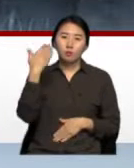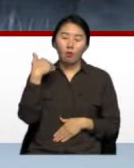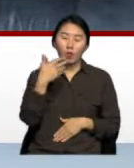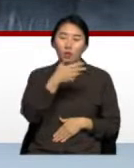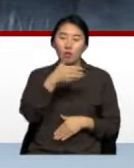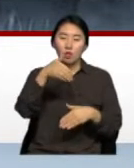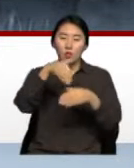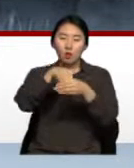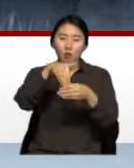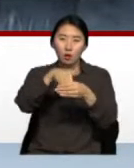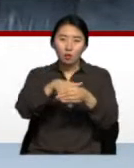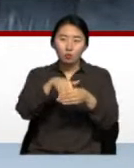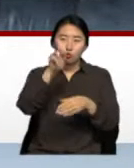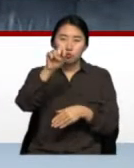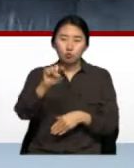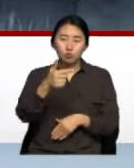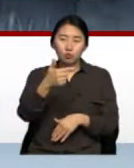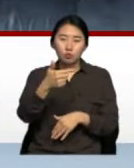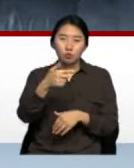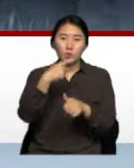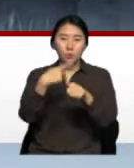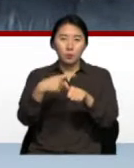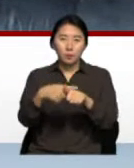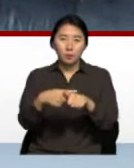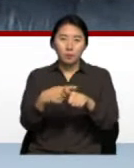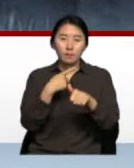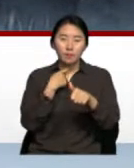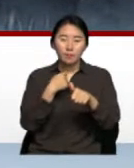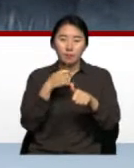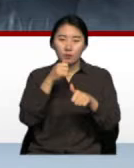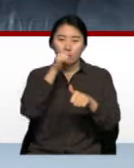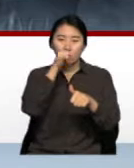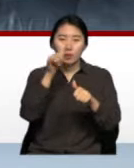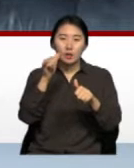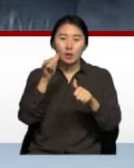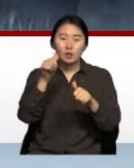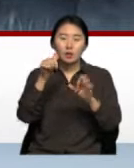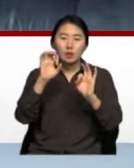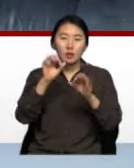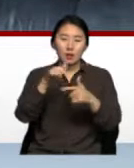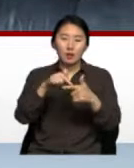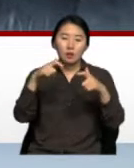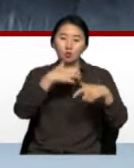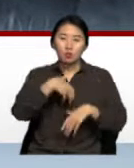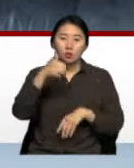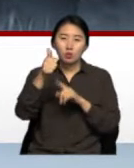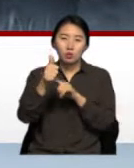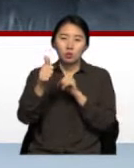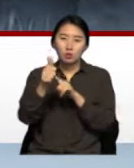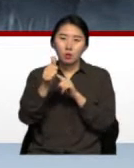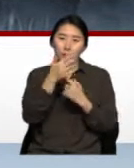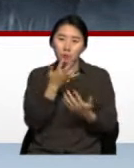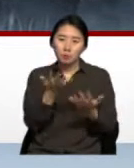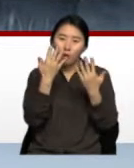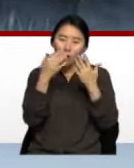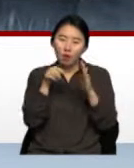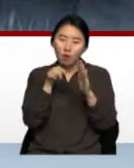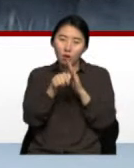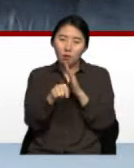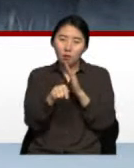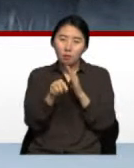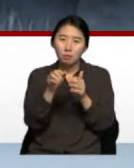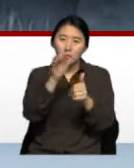지난 대선에서 문재인 예비 후보를 비방한 혐의를 받고 있는 신현희 강남구청장 사건이 불구속 기소 의견으로